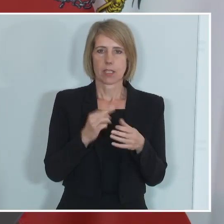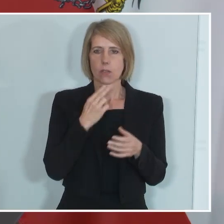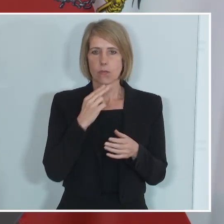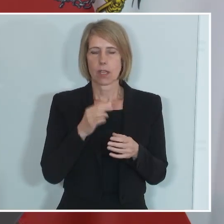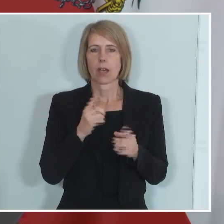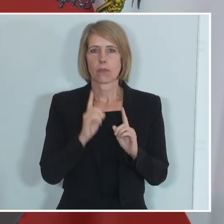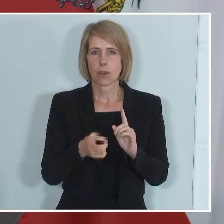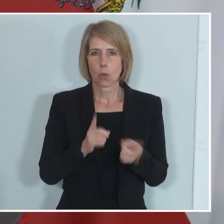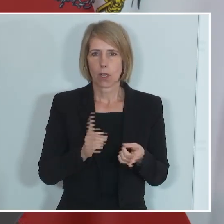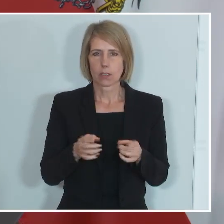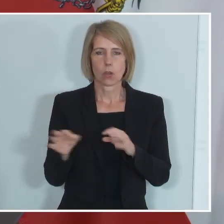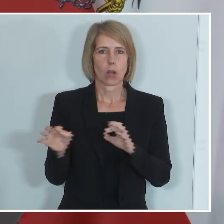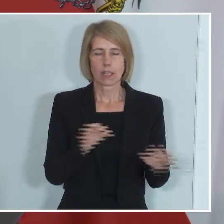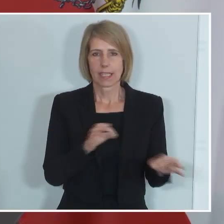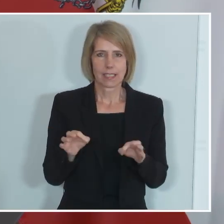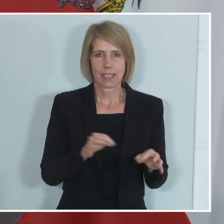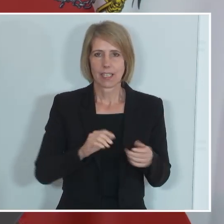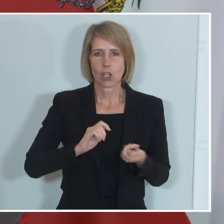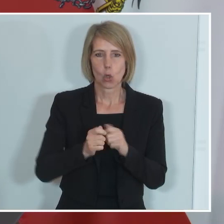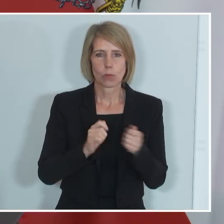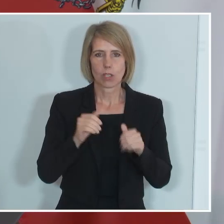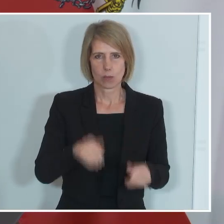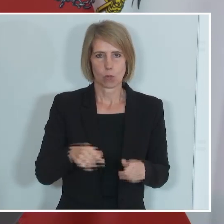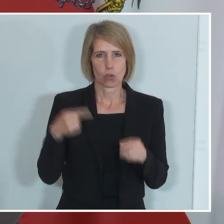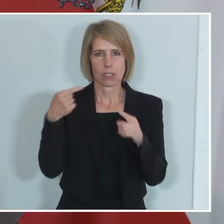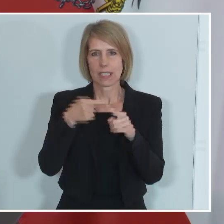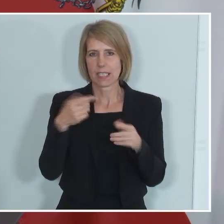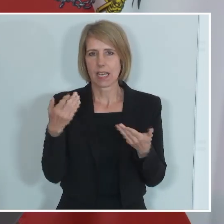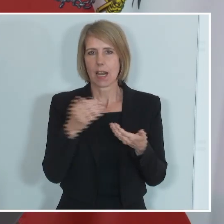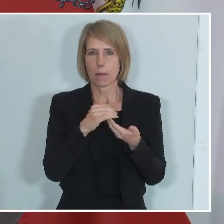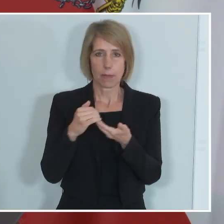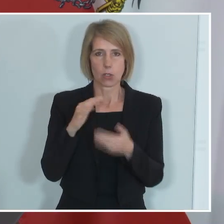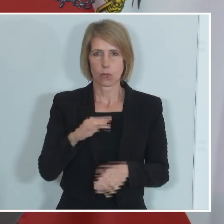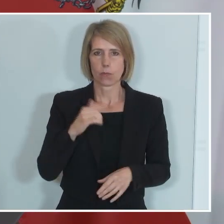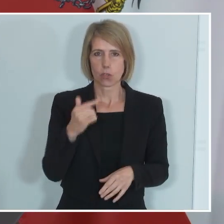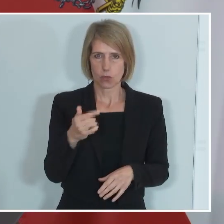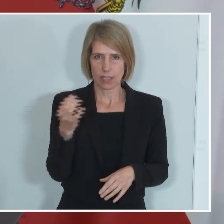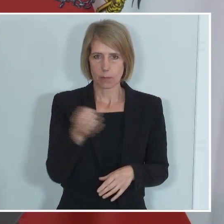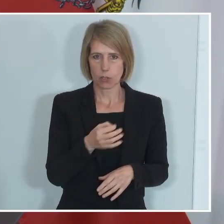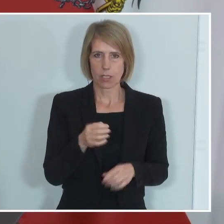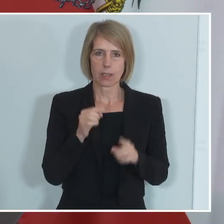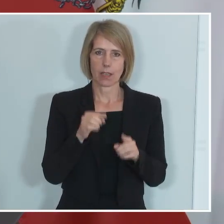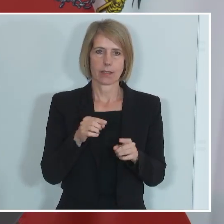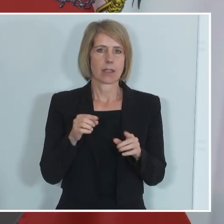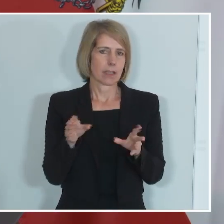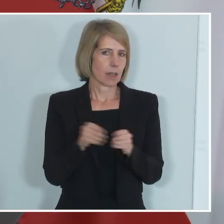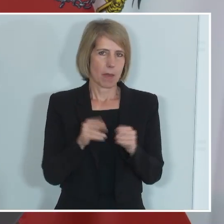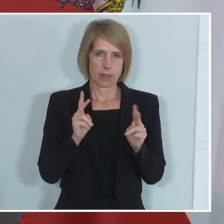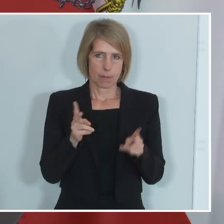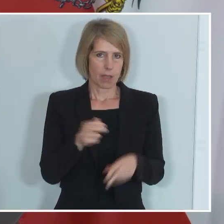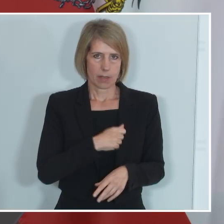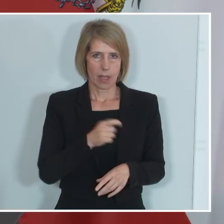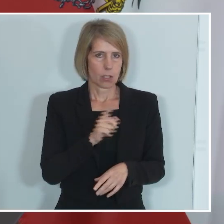Richtlinien dann umzusetzen haben. Und das Ziel, das die Kommission ausgegeben hat mit den minus 25, das ist ja eines, das wir nur gemeinsam erreichen